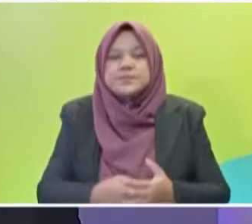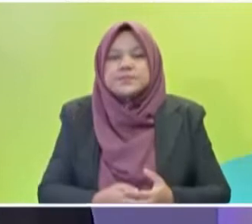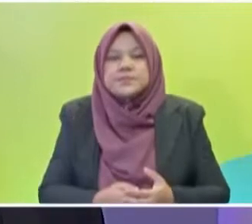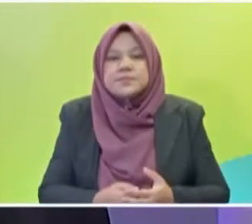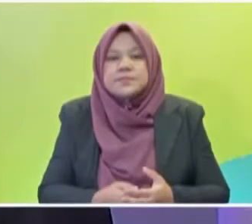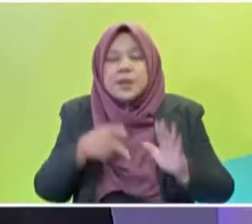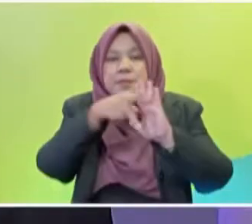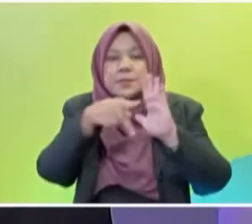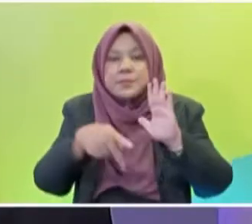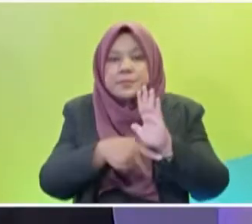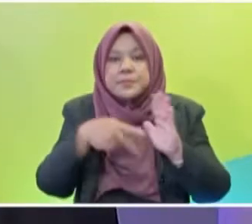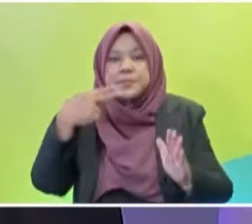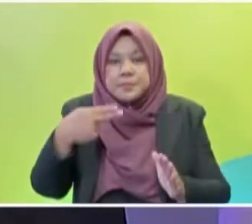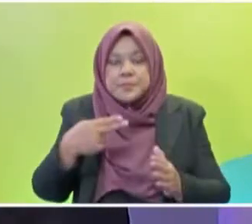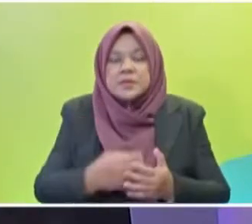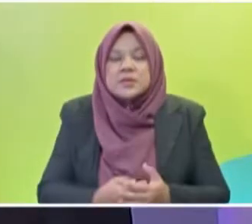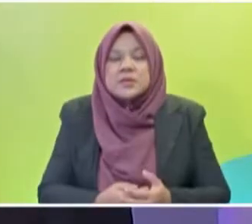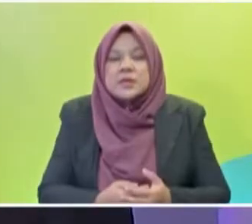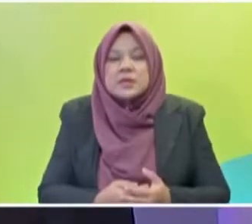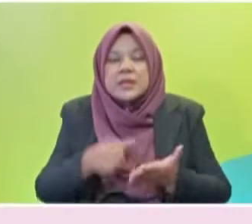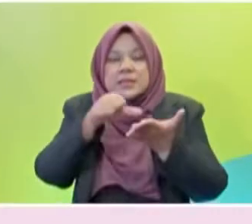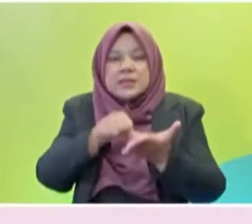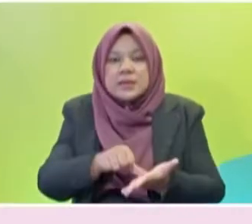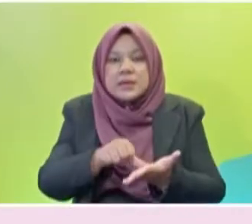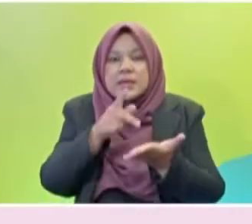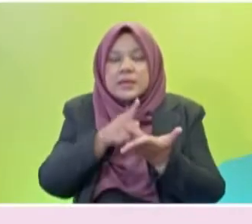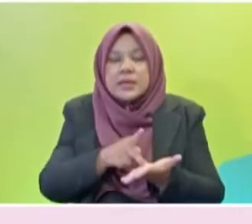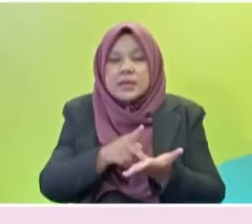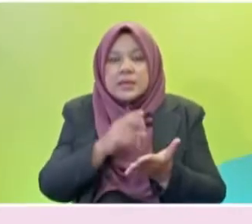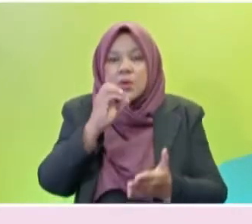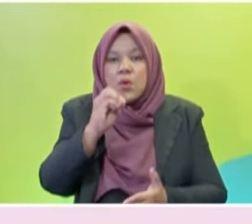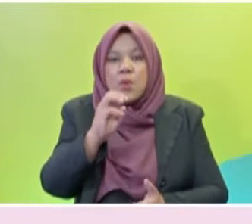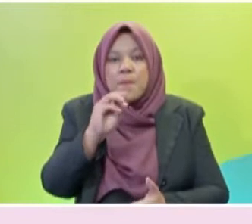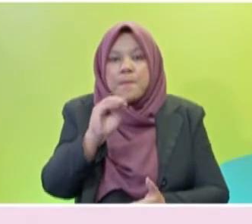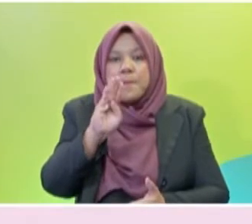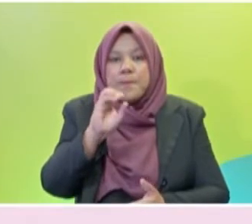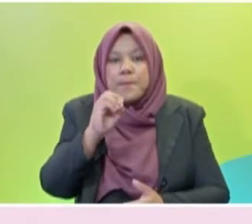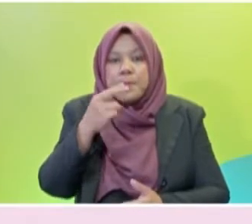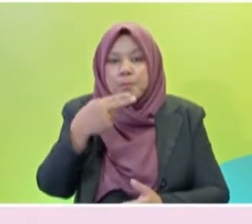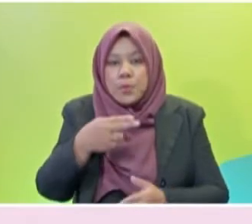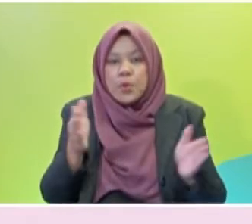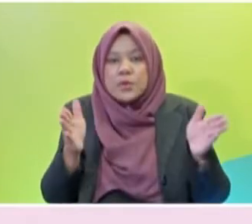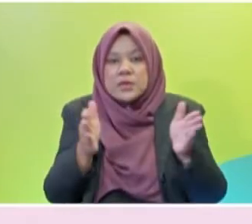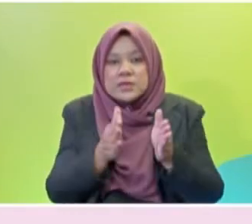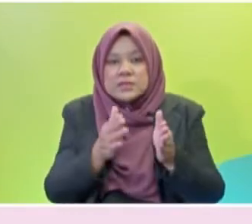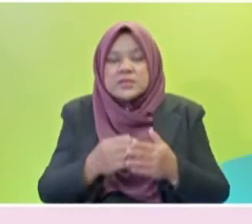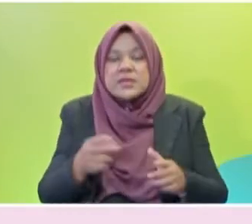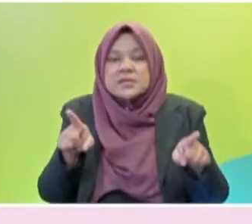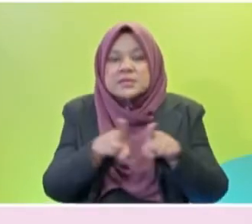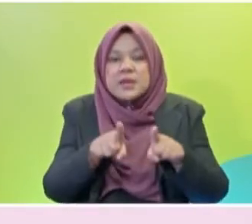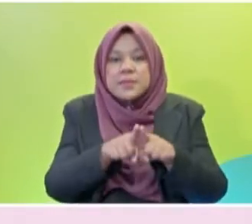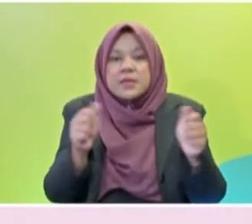Pascal yang berkait dengan sistem hidrolik, tekanan yang dikenakan oleh omboh kecil adalah sama dengan tekanan dihasilkan pada omboh